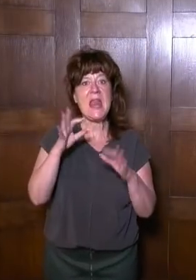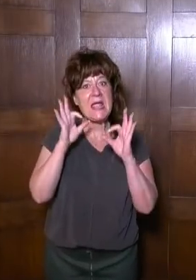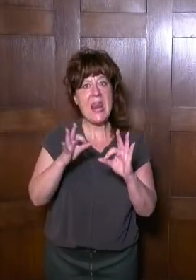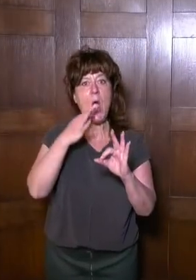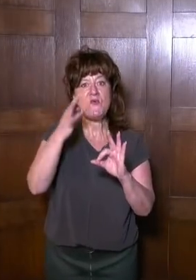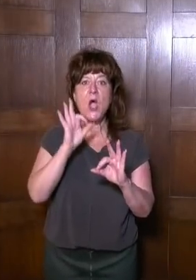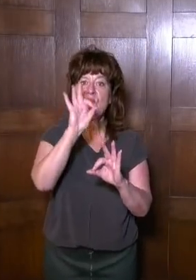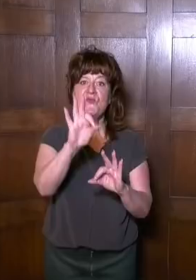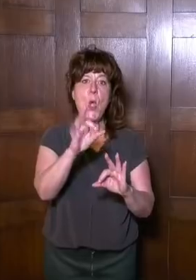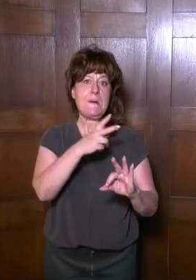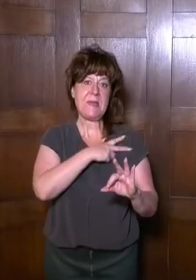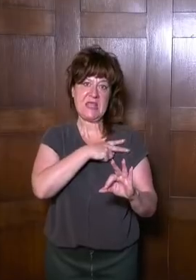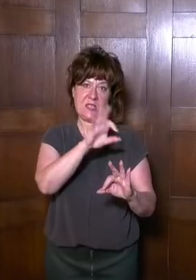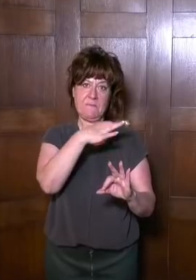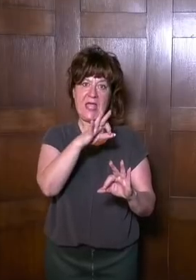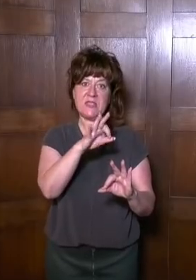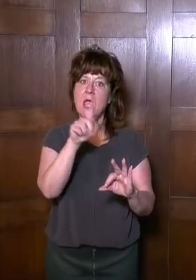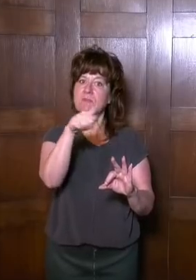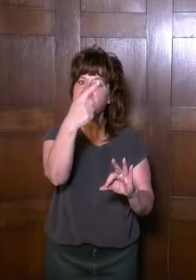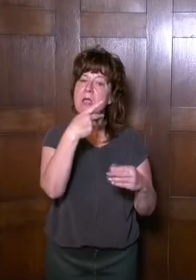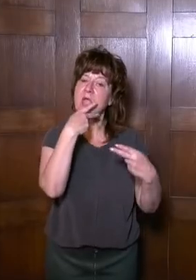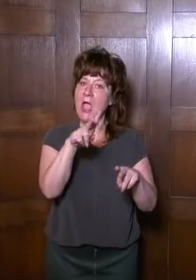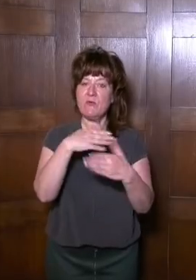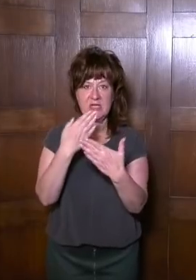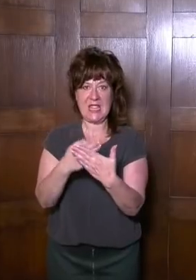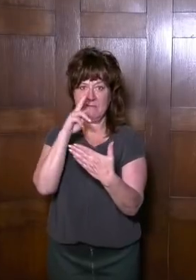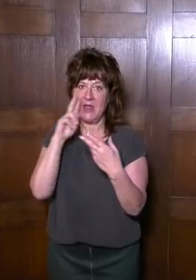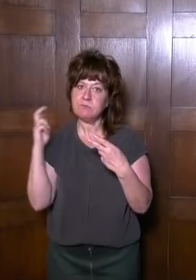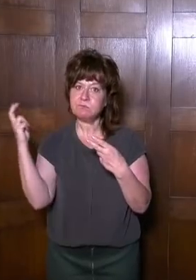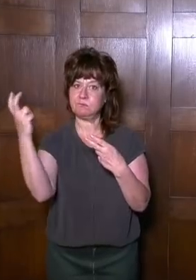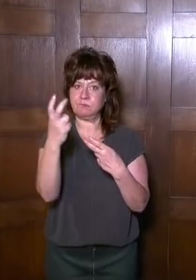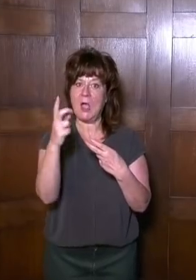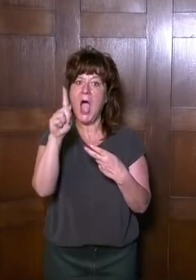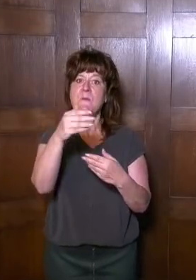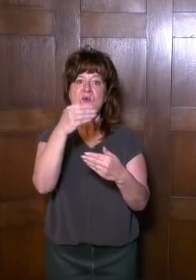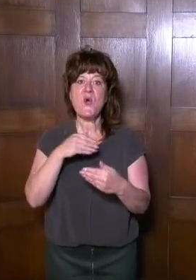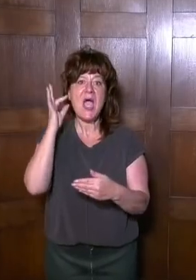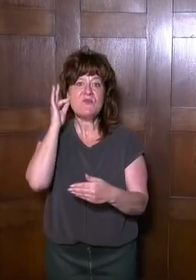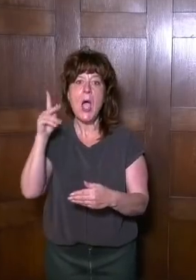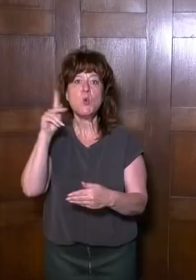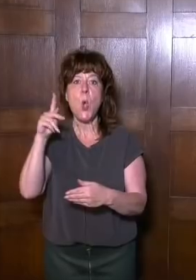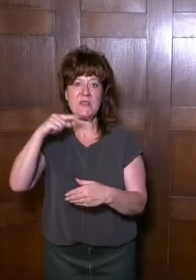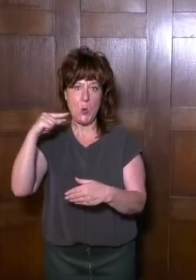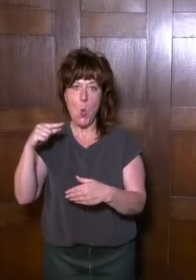wird sie dann beantworten, wenn die Runde rum ist, aber vorher würde ich gerne noch Frau Krause-Döring